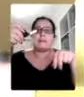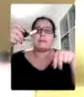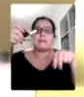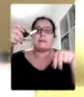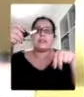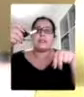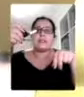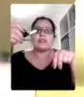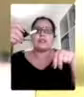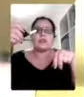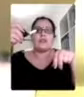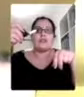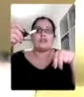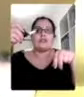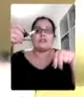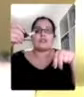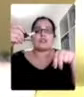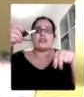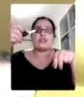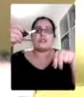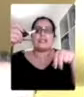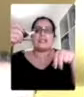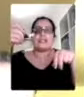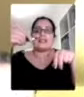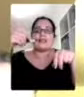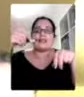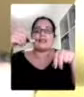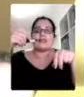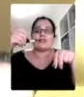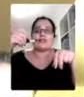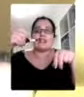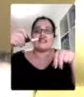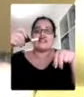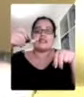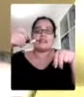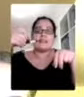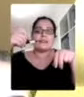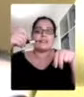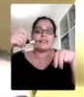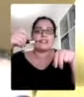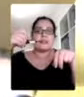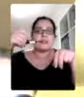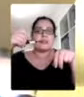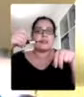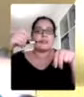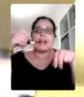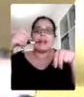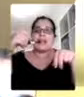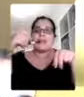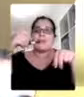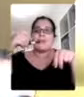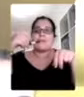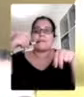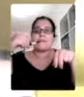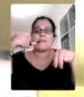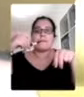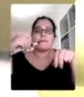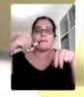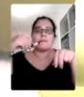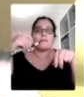Bir başka bir soru daha sormuş. Briar Onur Pipo ile fark. gelmiş. Onur ne içiyor esas? Onur aralıksız içmeye başladı gibi geliyor bana.